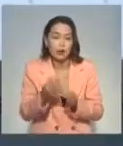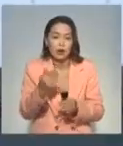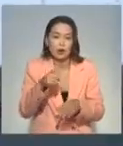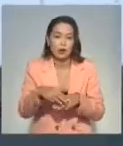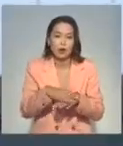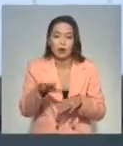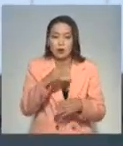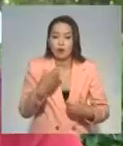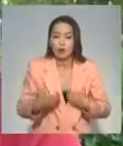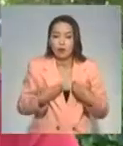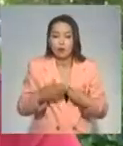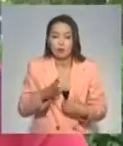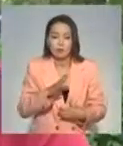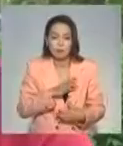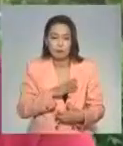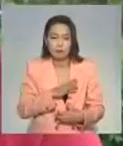да үрейленіп қалған.